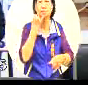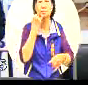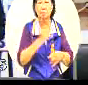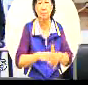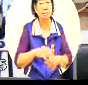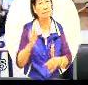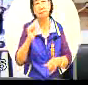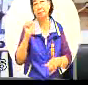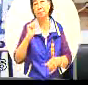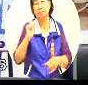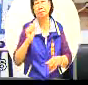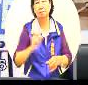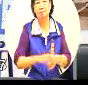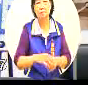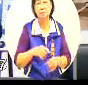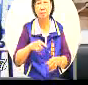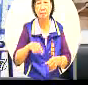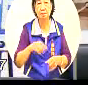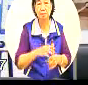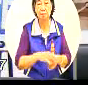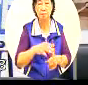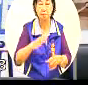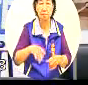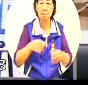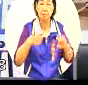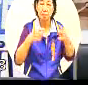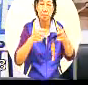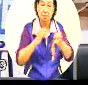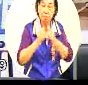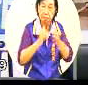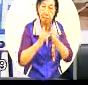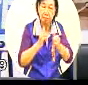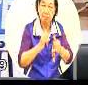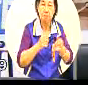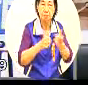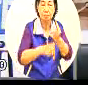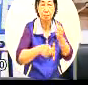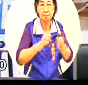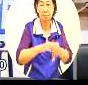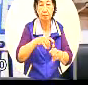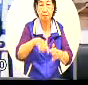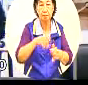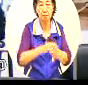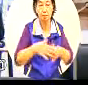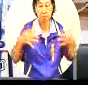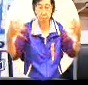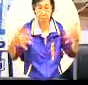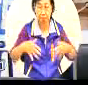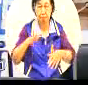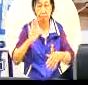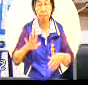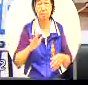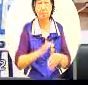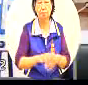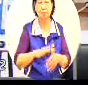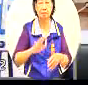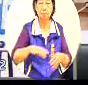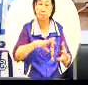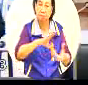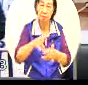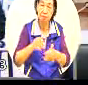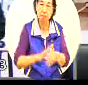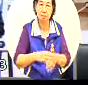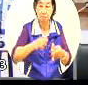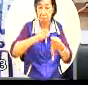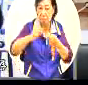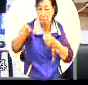这些都是我们的一些民生问题。甚至于市政还有一个很遥远的距离是什么